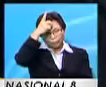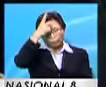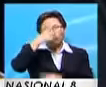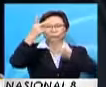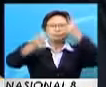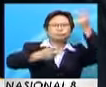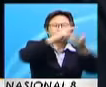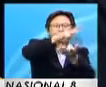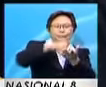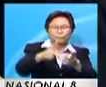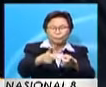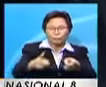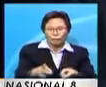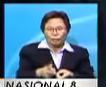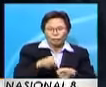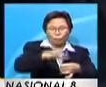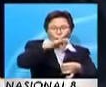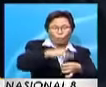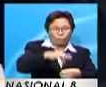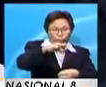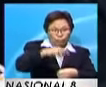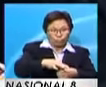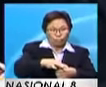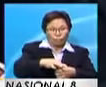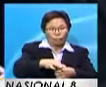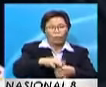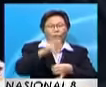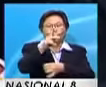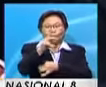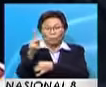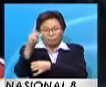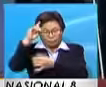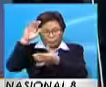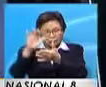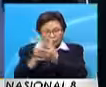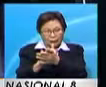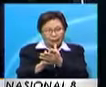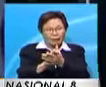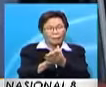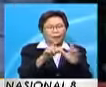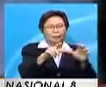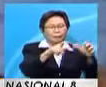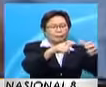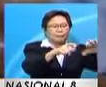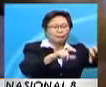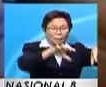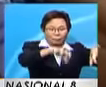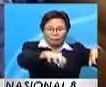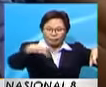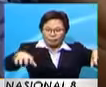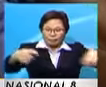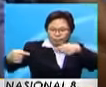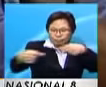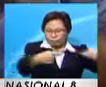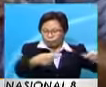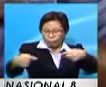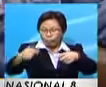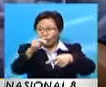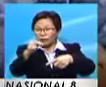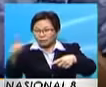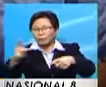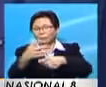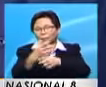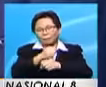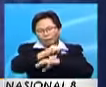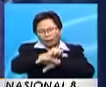yang lewat pusat daerahmu DPD mungkin Nose dikalikan Saya yakin pasti yang bertanding dalam pilihanraya kecil paling kolektor Saini